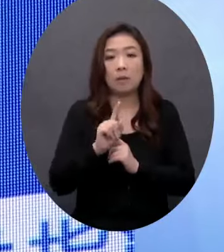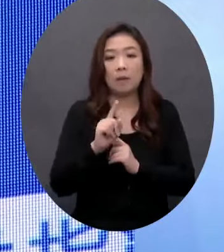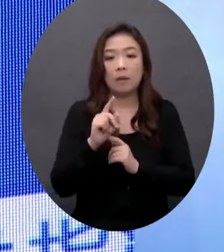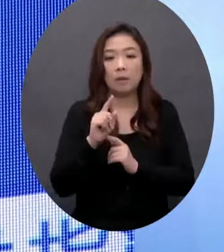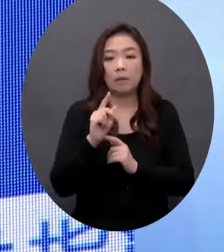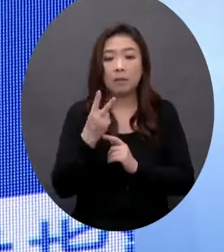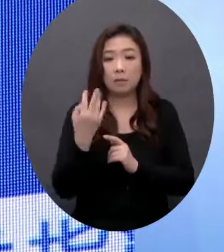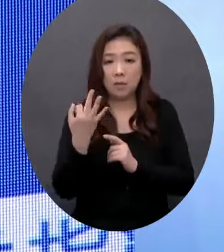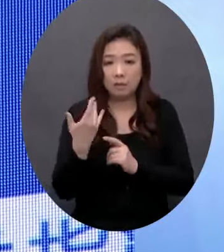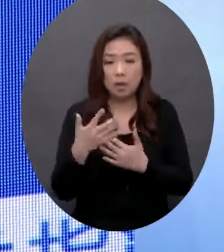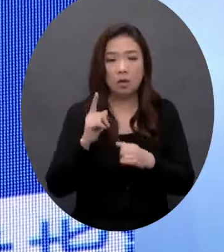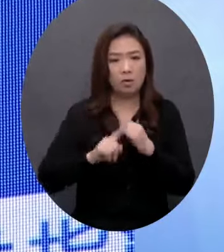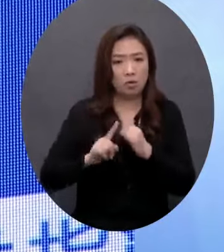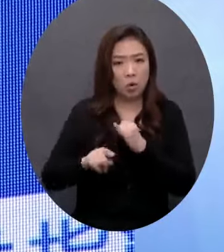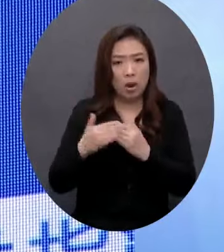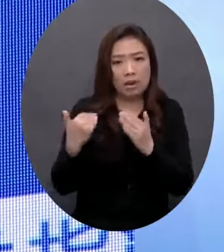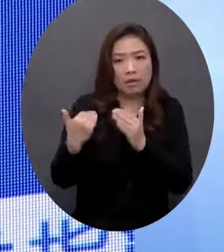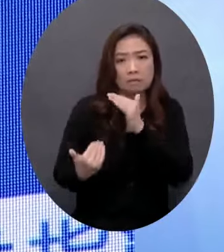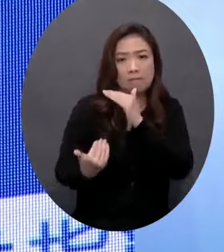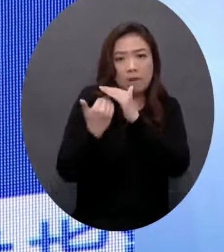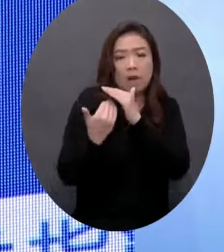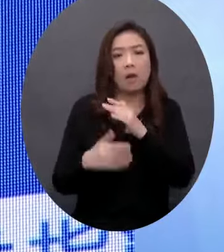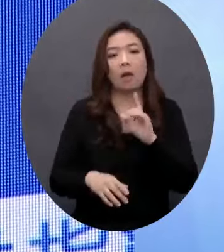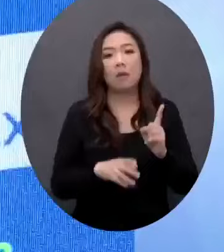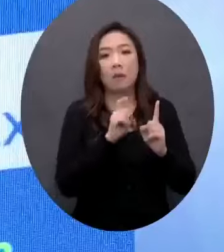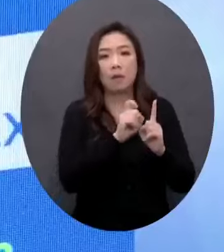19123点，最终在近最高位收市，报